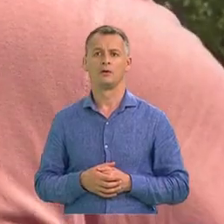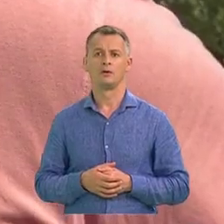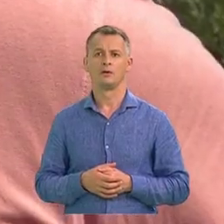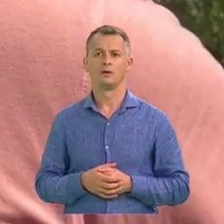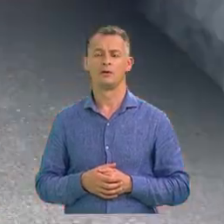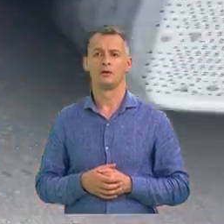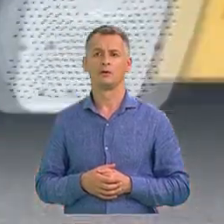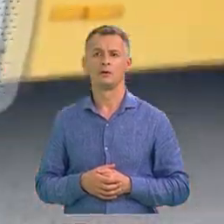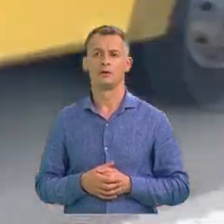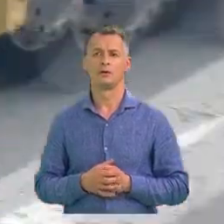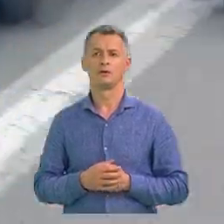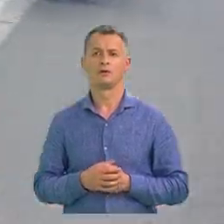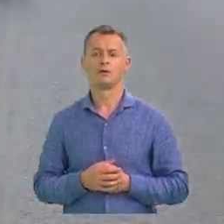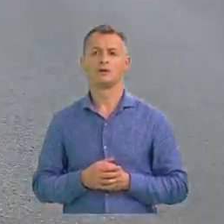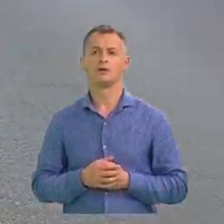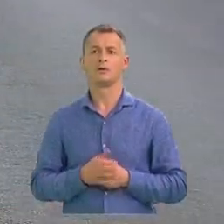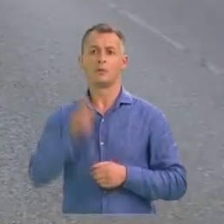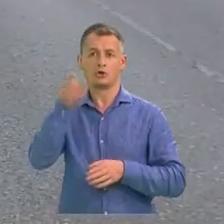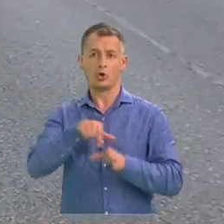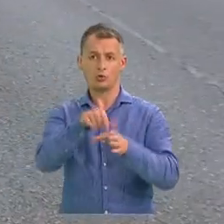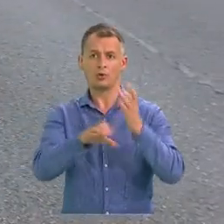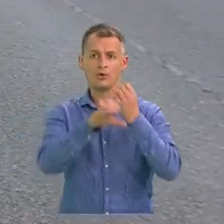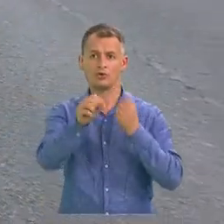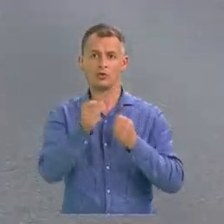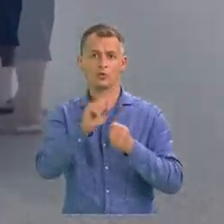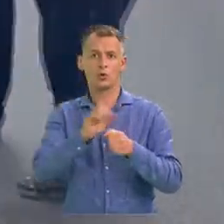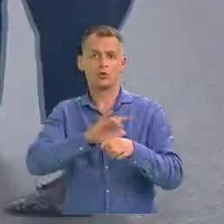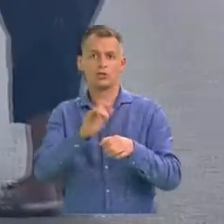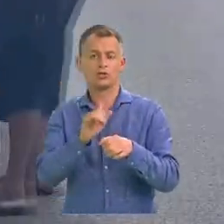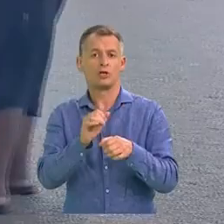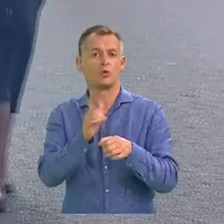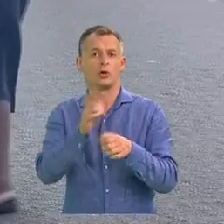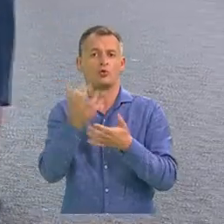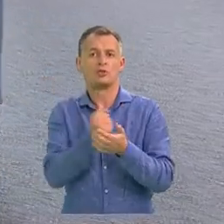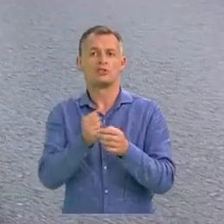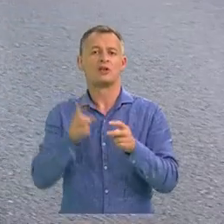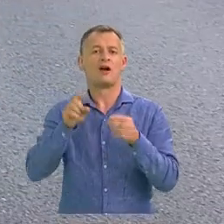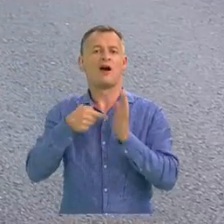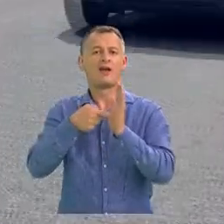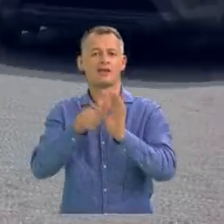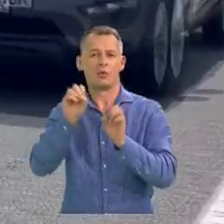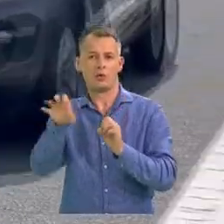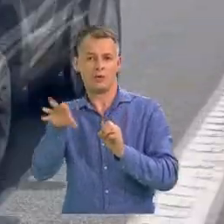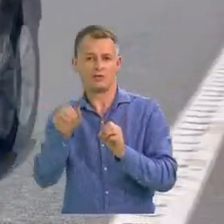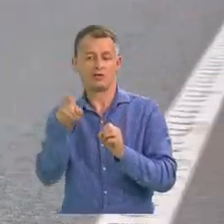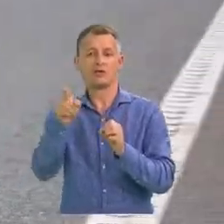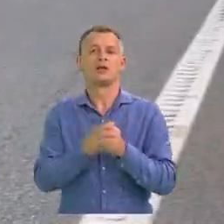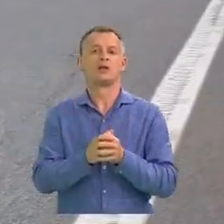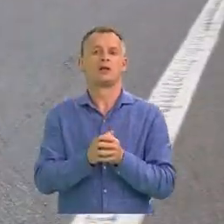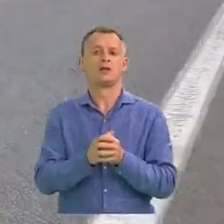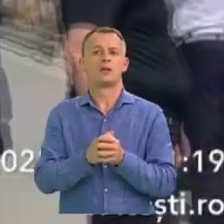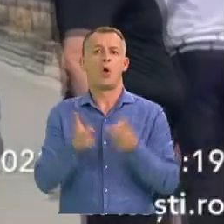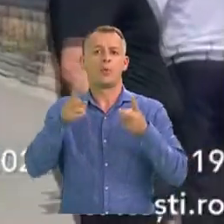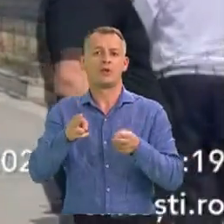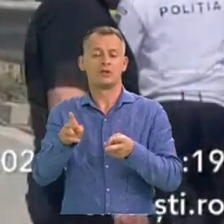prins și cu el. Se pare că șoferul platformei nu reușise încă să semnalizeze cu triunghiuri reflectorizante faptul că a oprit și are o urgență.